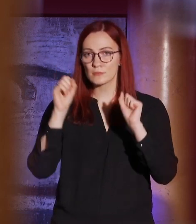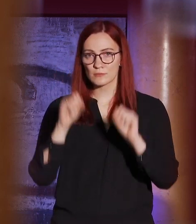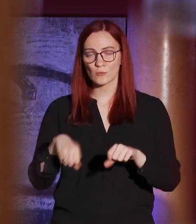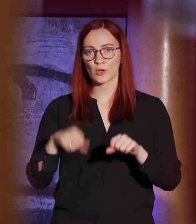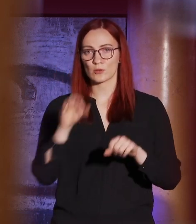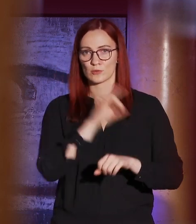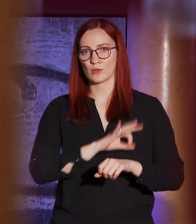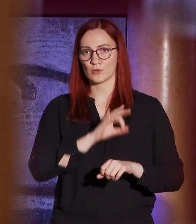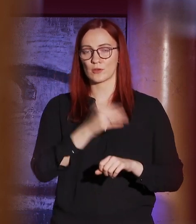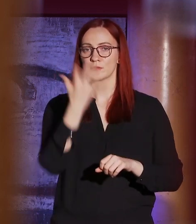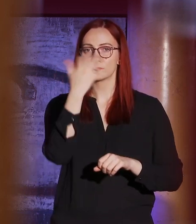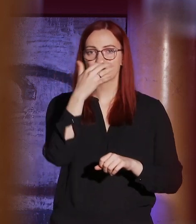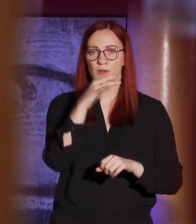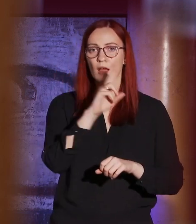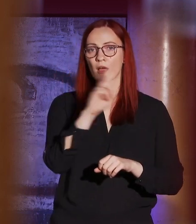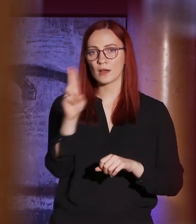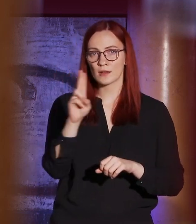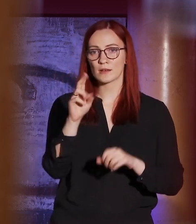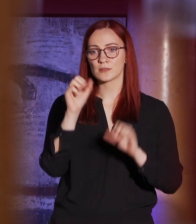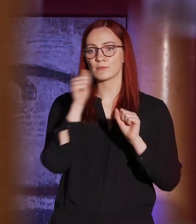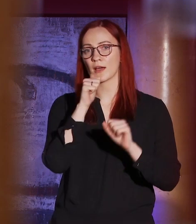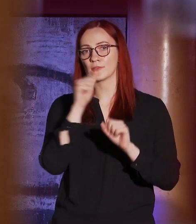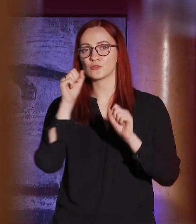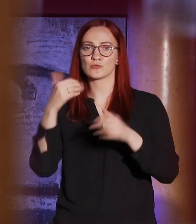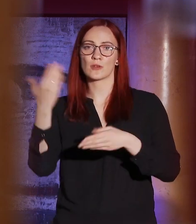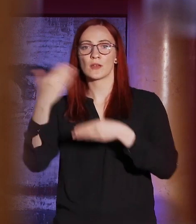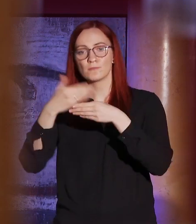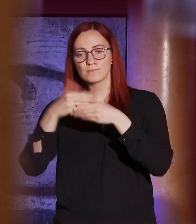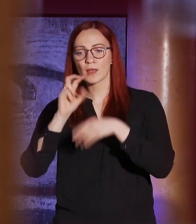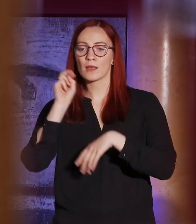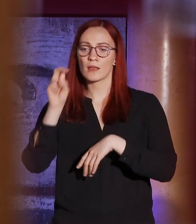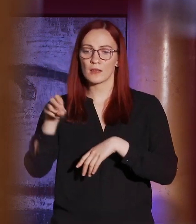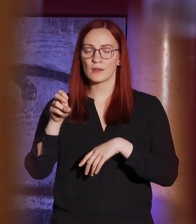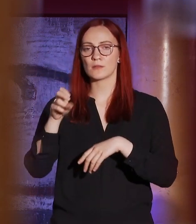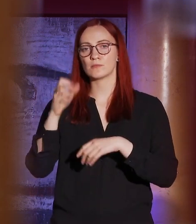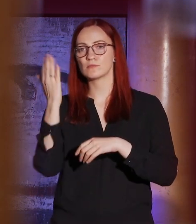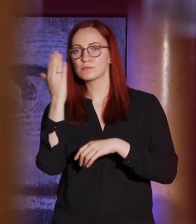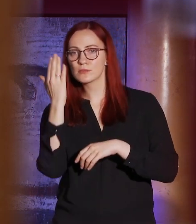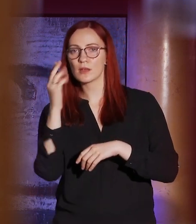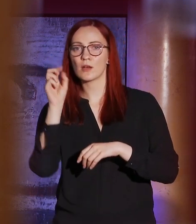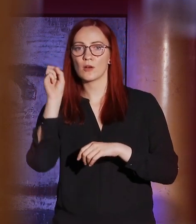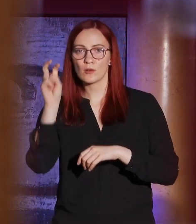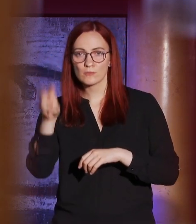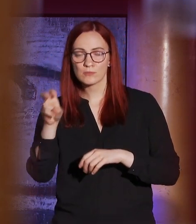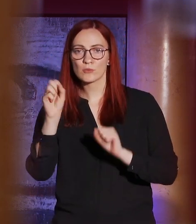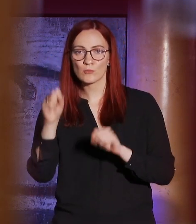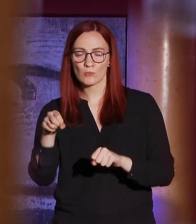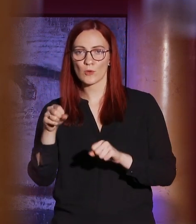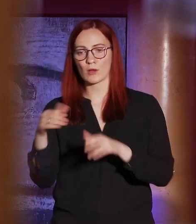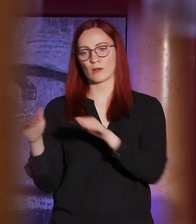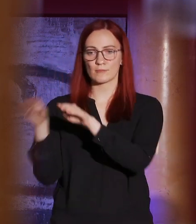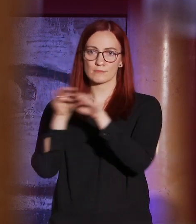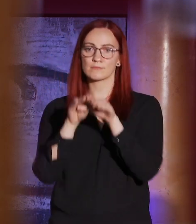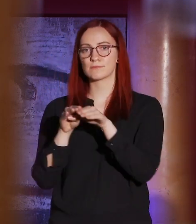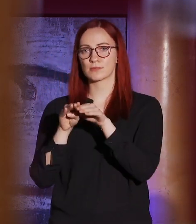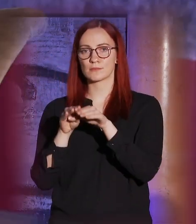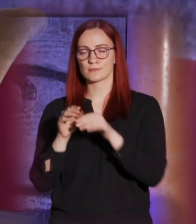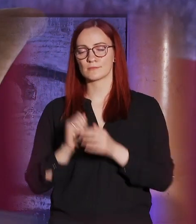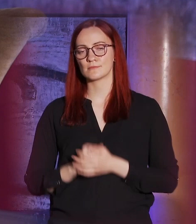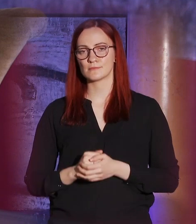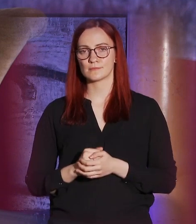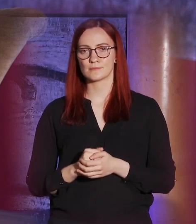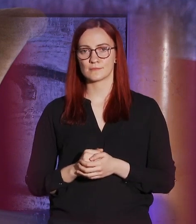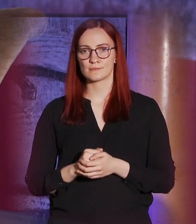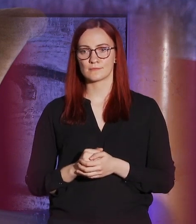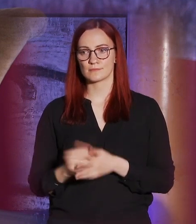galėtų neregiai atėję į kino teatrą lygiai vertiškai pažiūrėti filmą kartu su savo draugais ir taip toliau. Taip